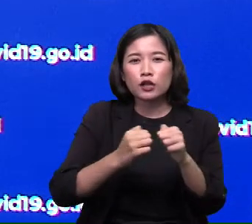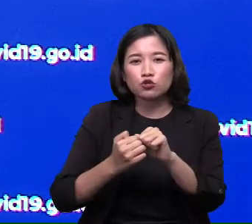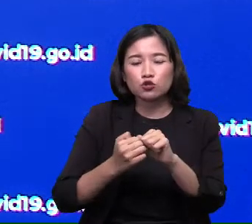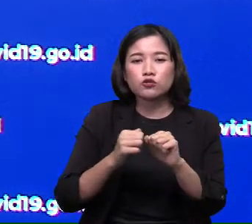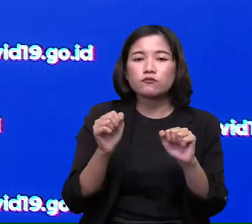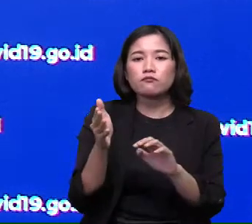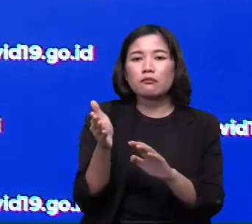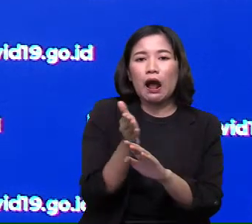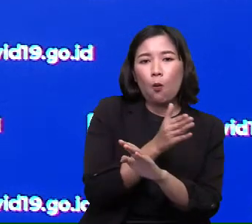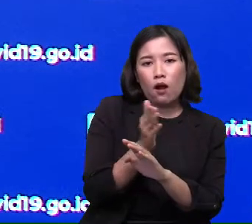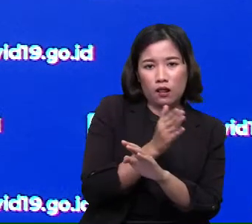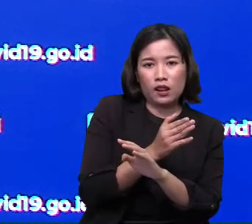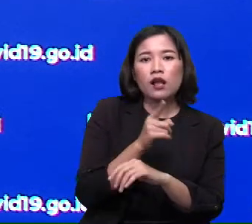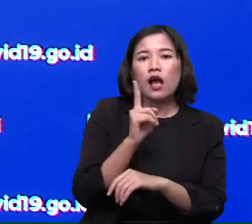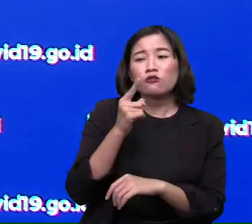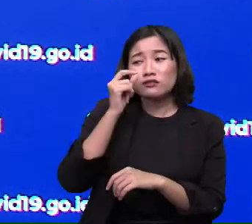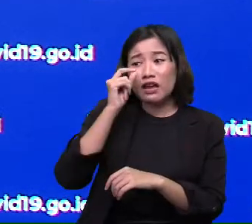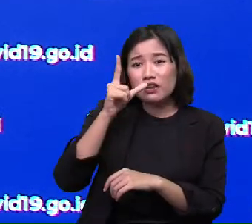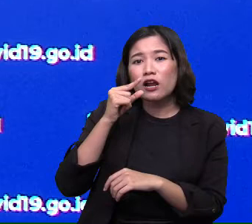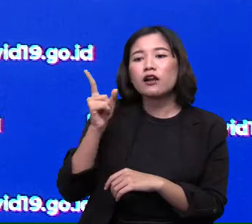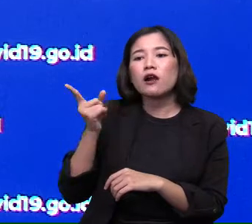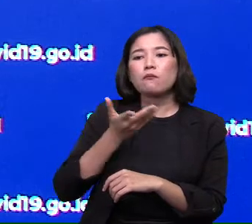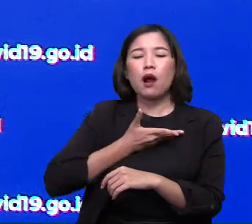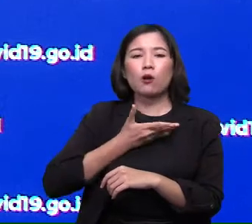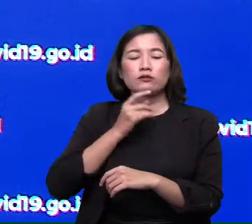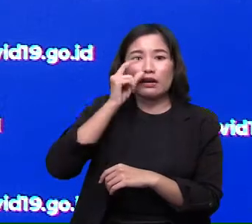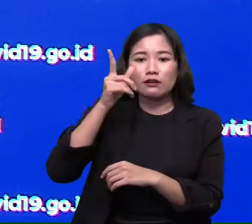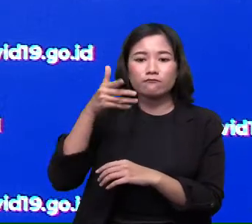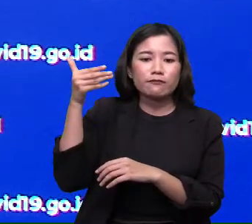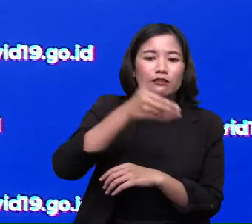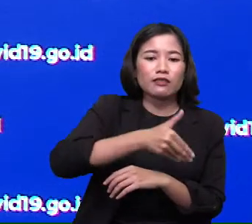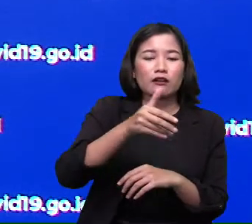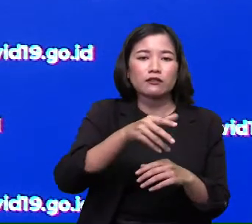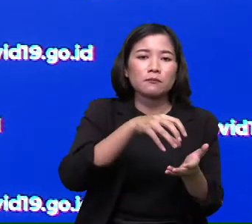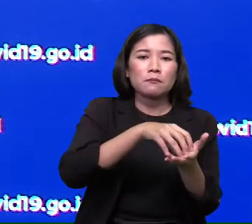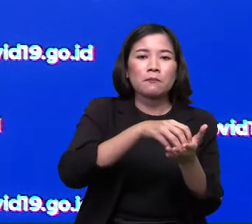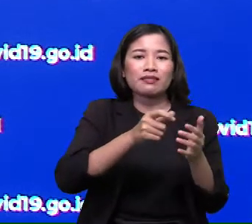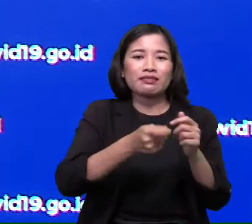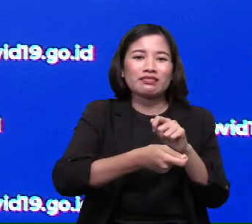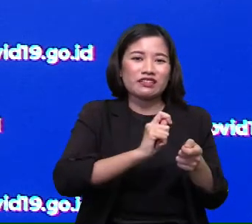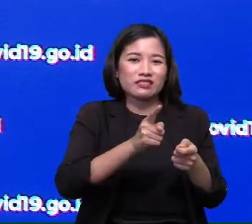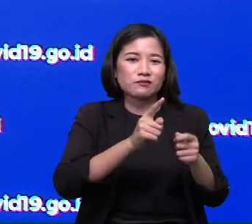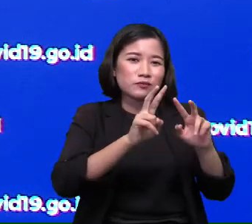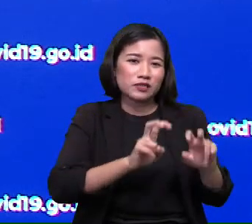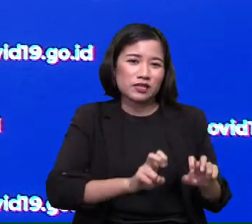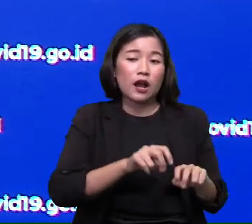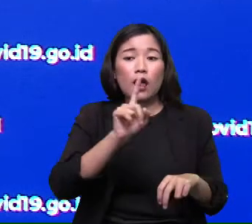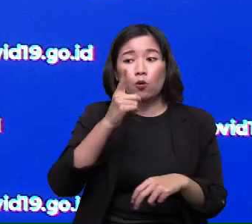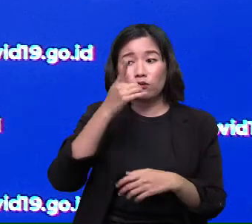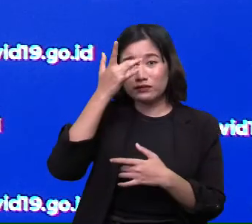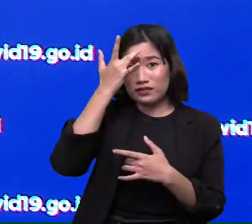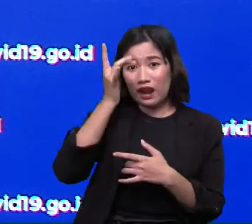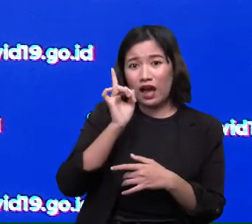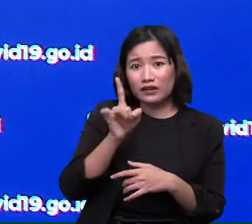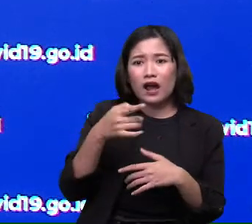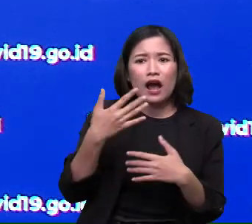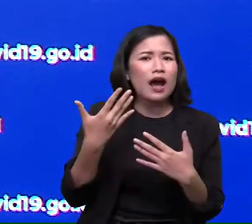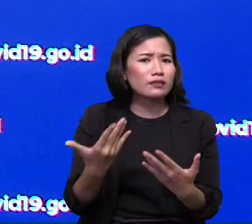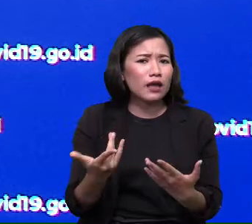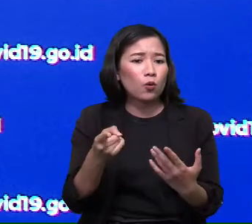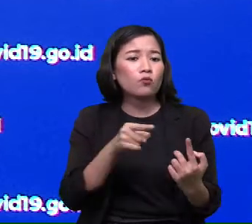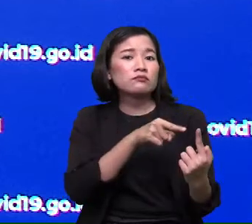meningkatkan kesadaran menuju ke tempat testing of 19 untuk diperiksa terutama jika mengalami gejala atau berkontak